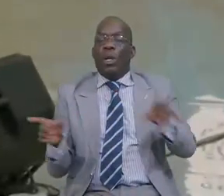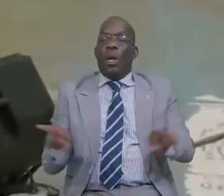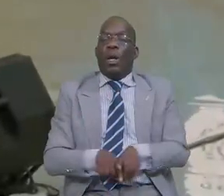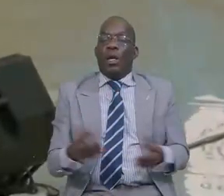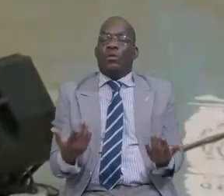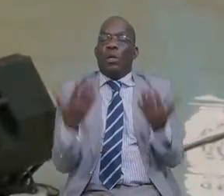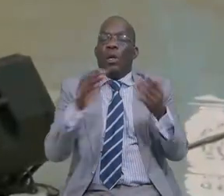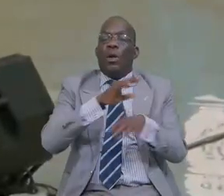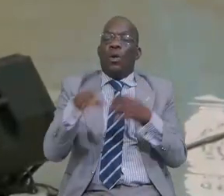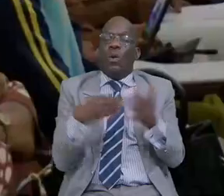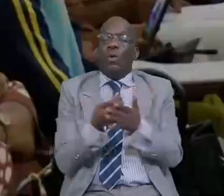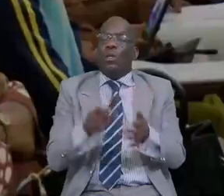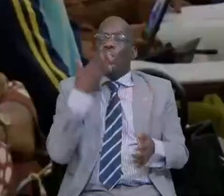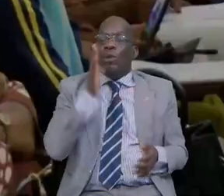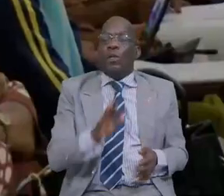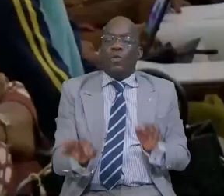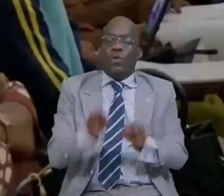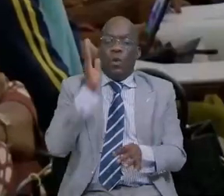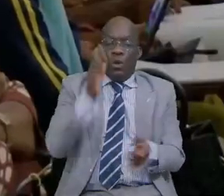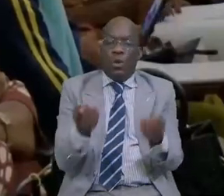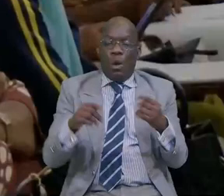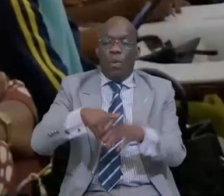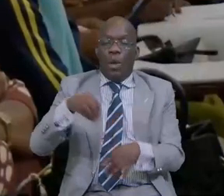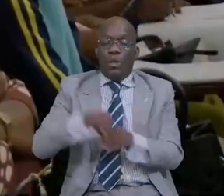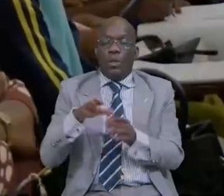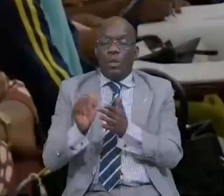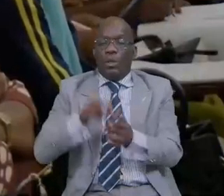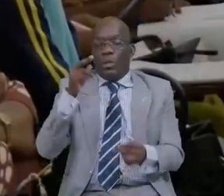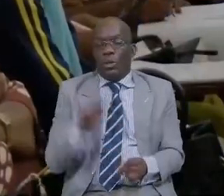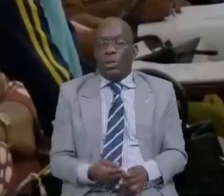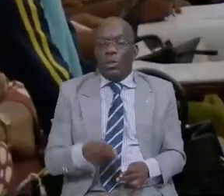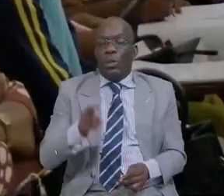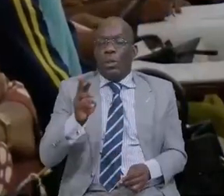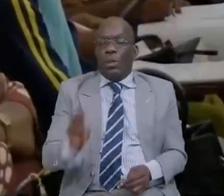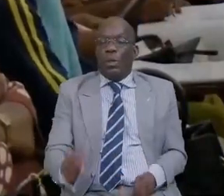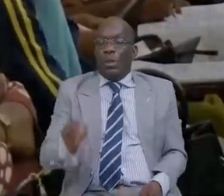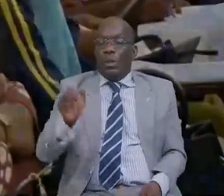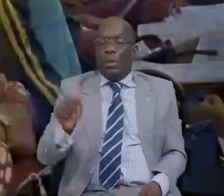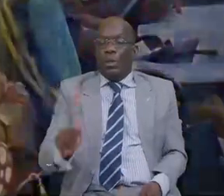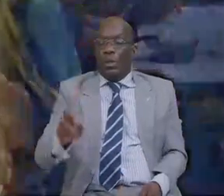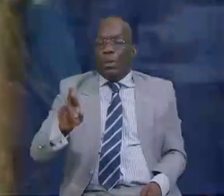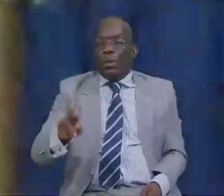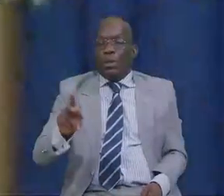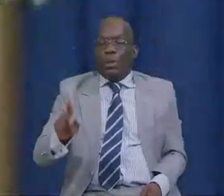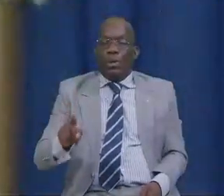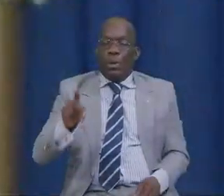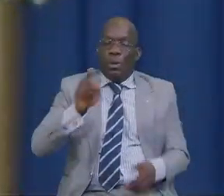ces mauvais esprits vont sortir au nom de Jésus. En Marc chapitre 5,